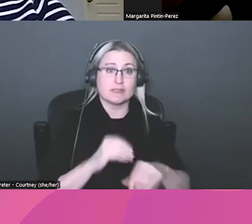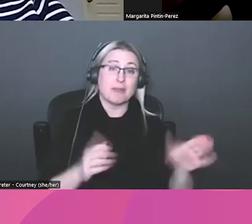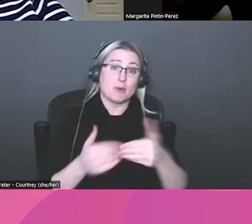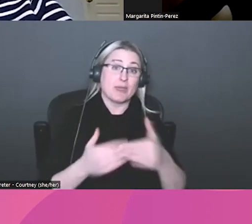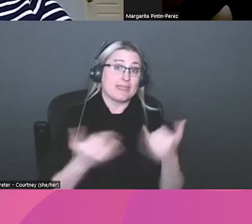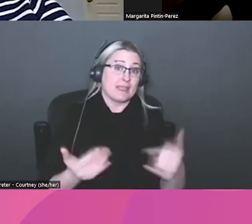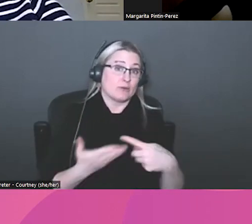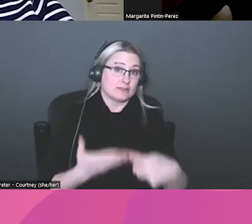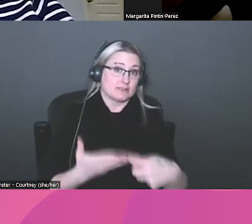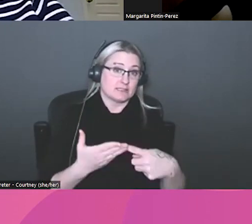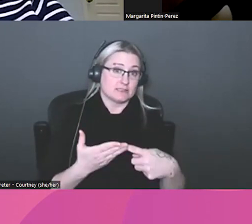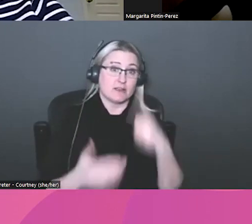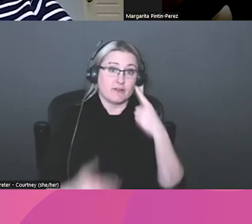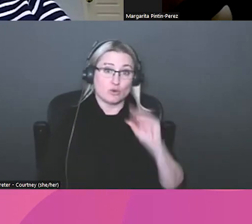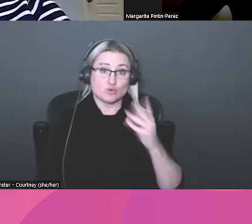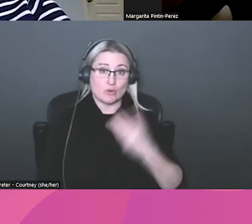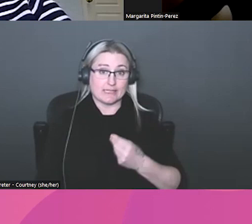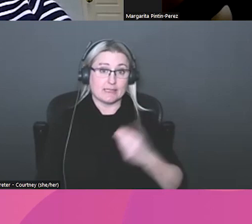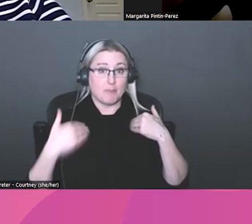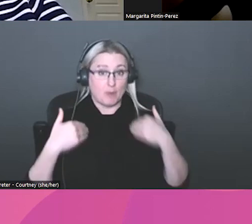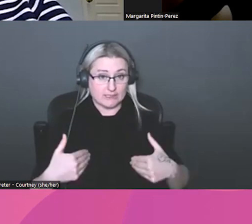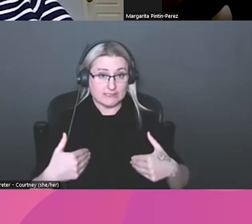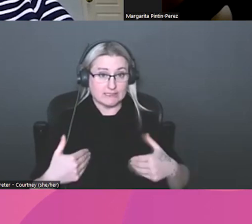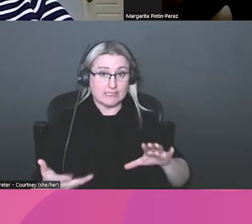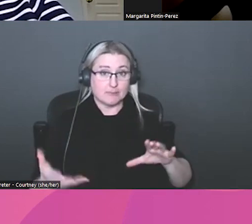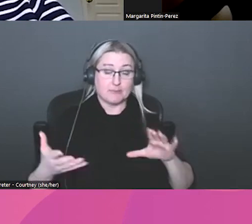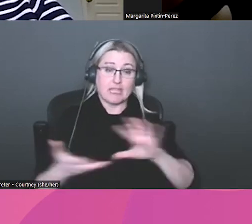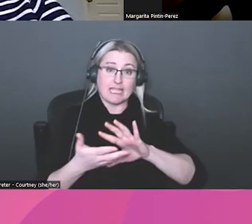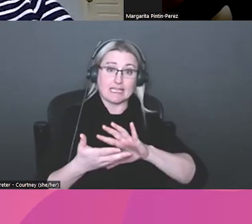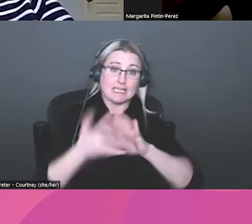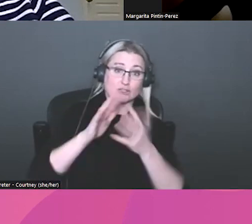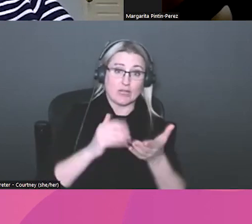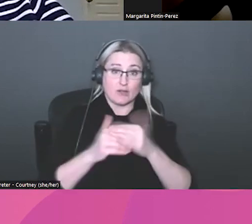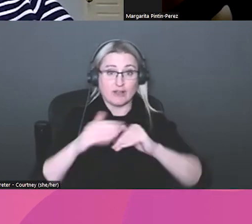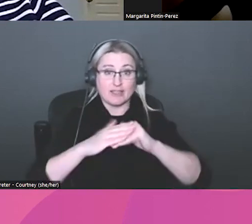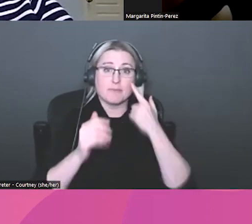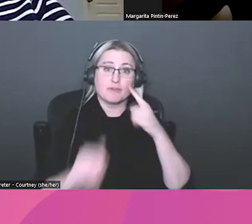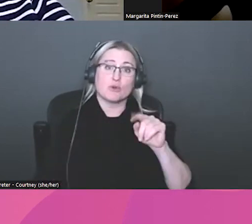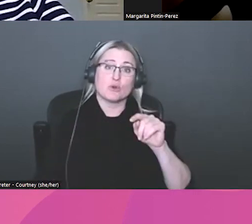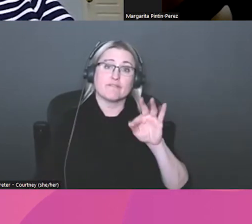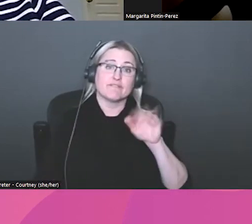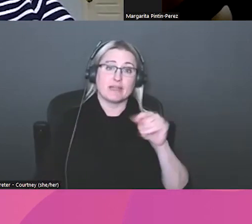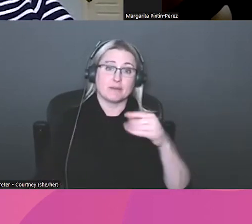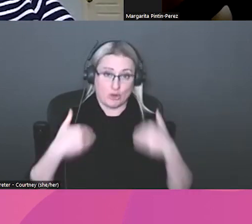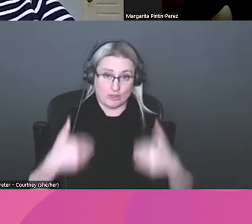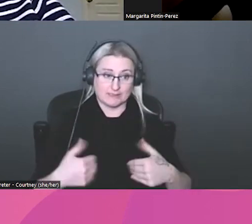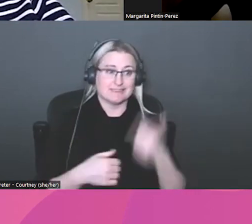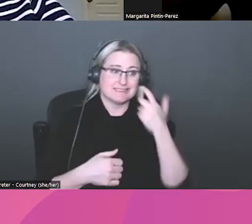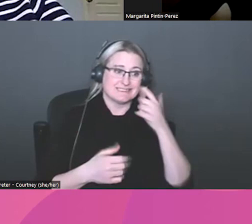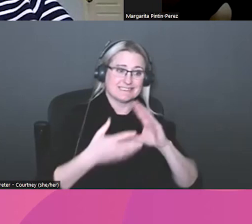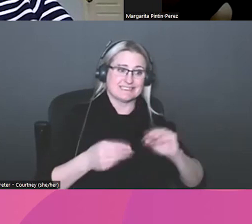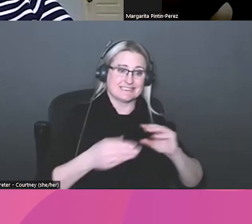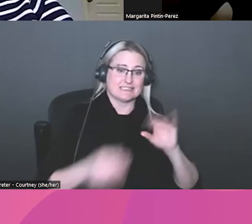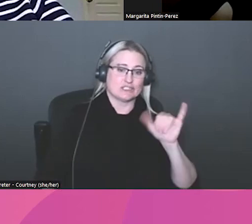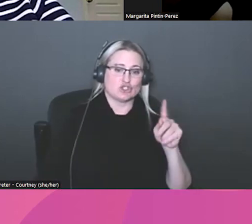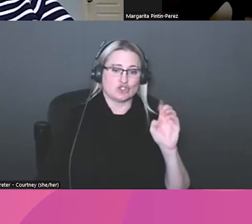difficultés. Il y a aussi la discussion dans ce domaine concernant les corps trans et les corps corpulents. Et